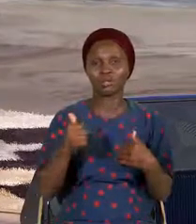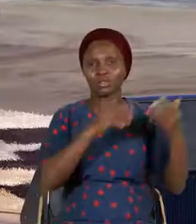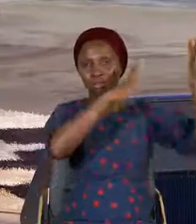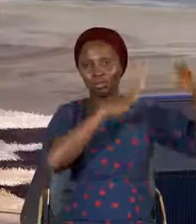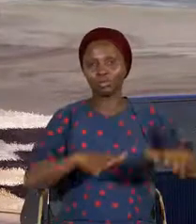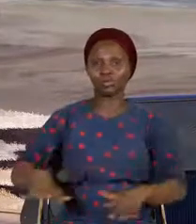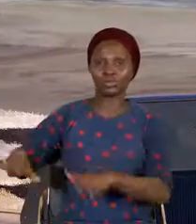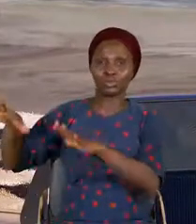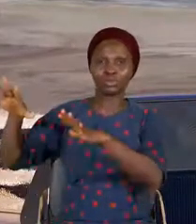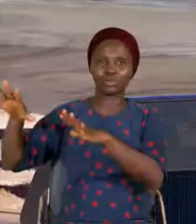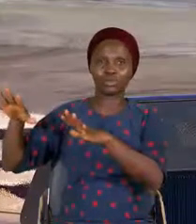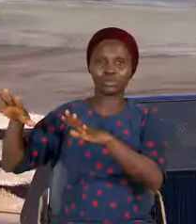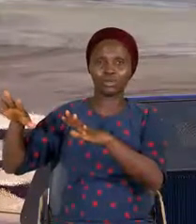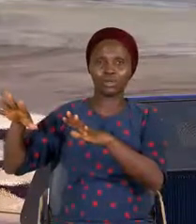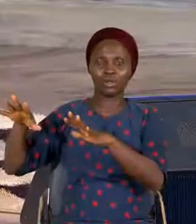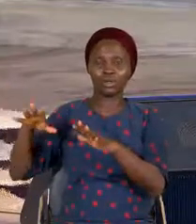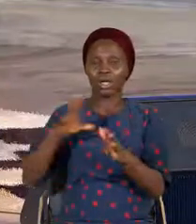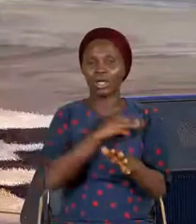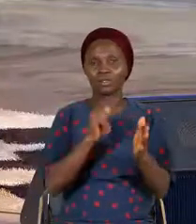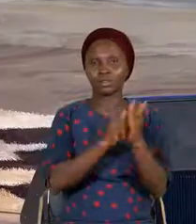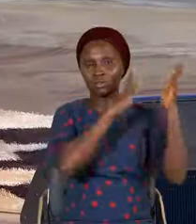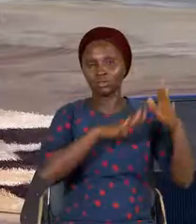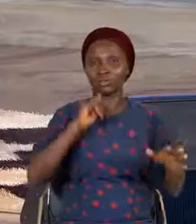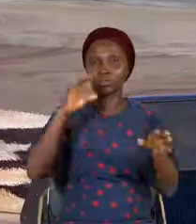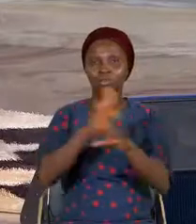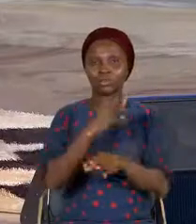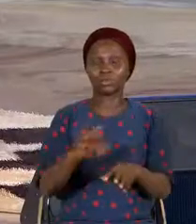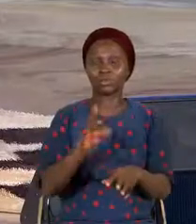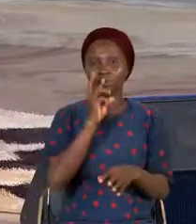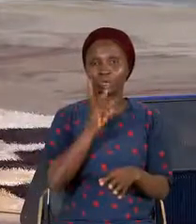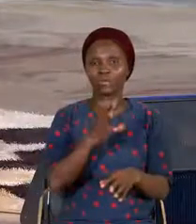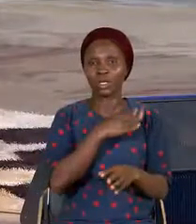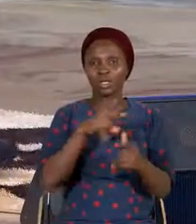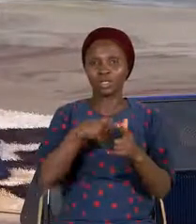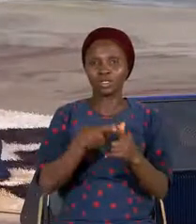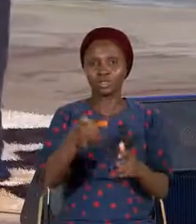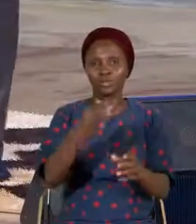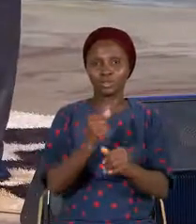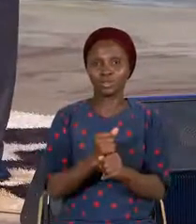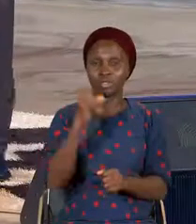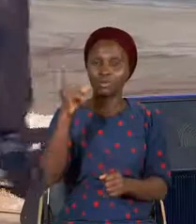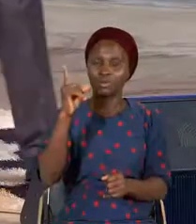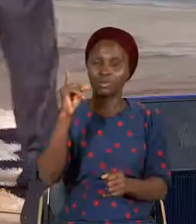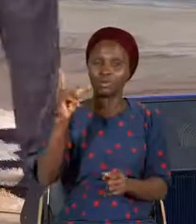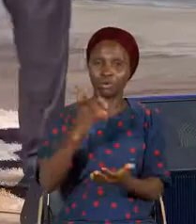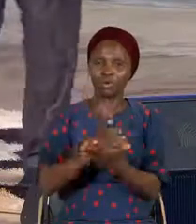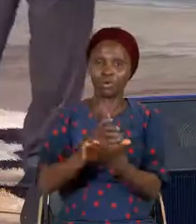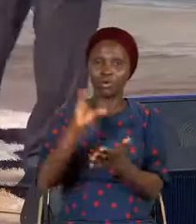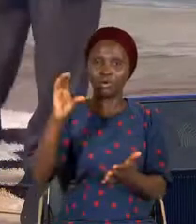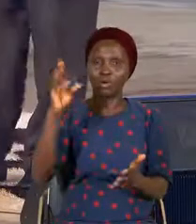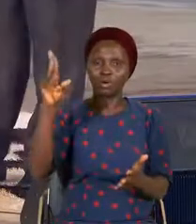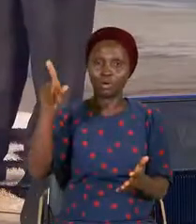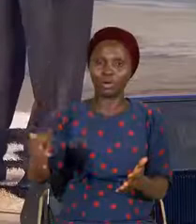avez un océan. Et dans cet océan, il y a d'abondantes eaux. Cet océan